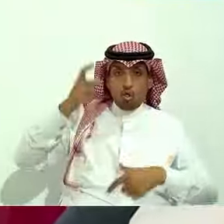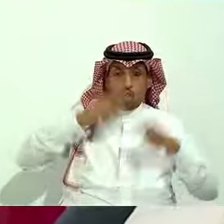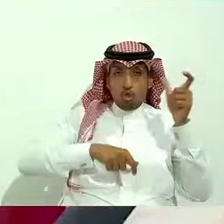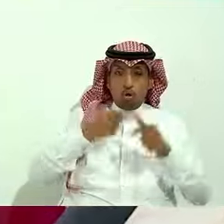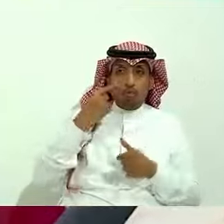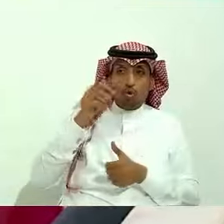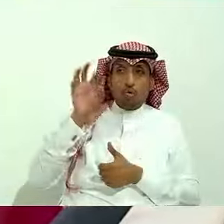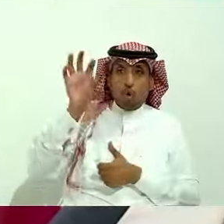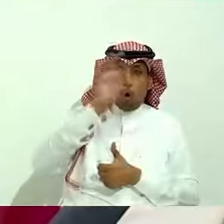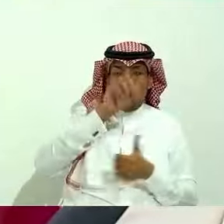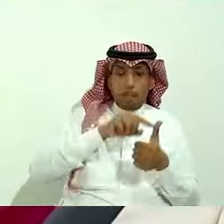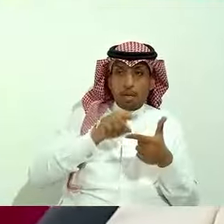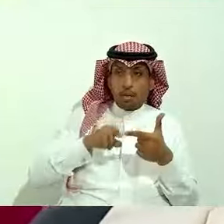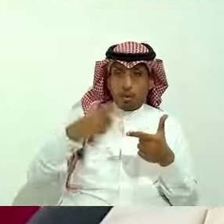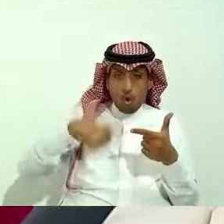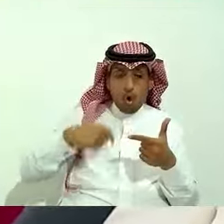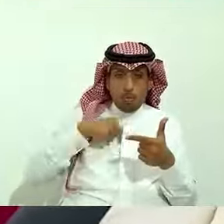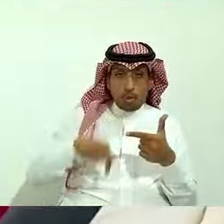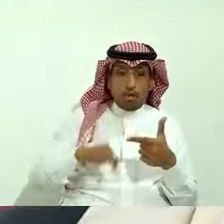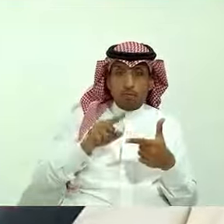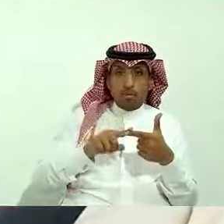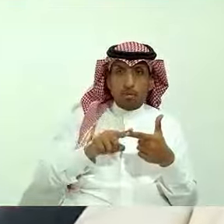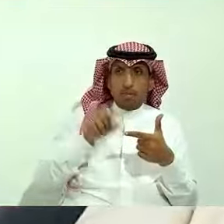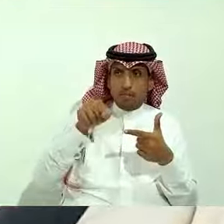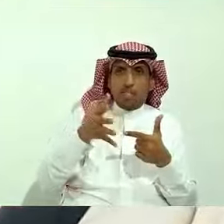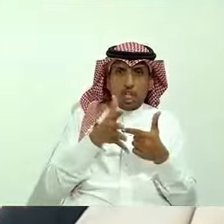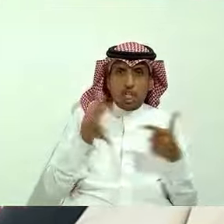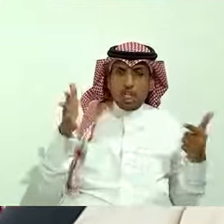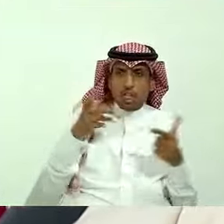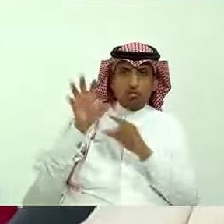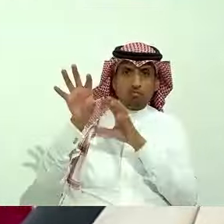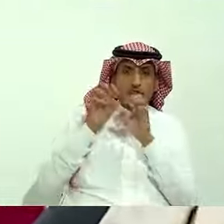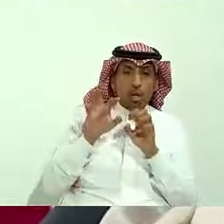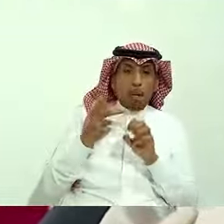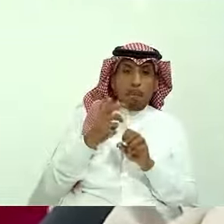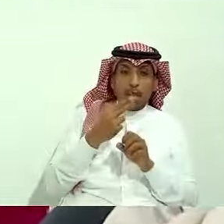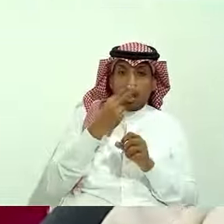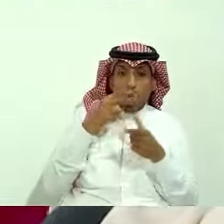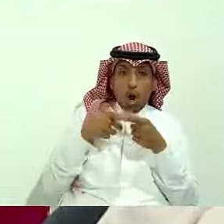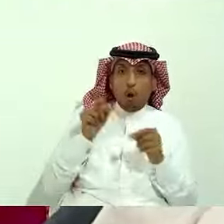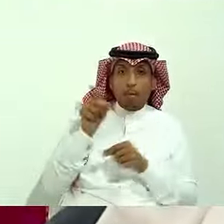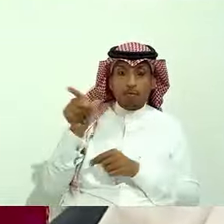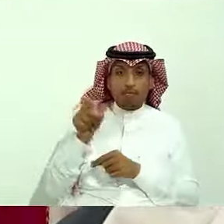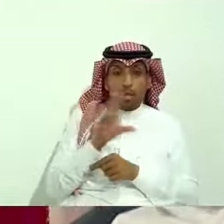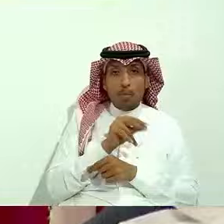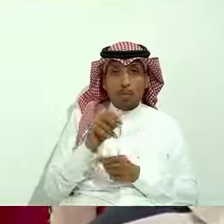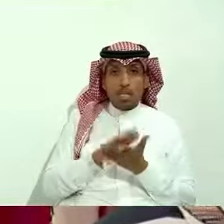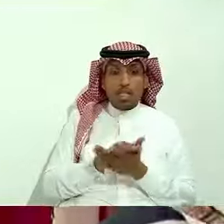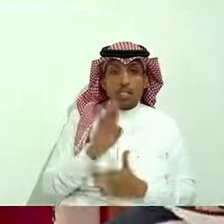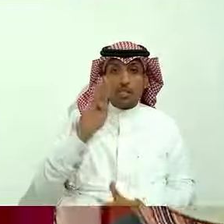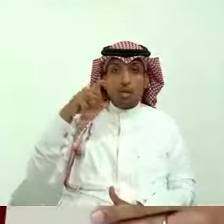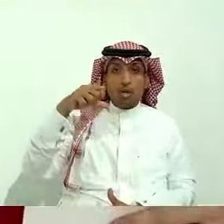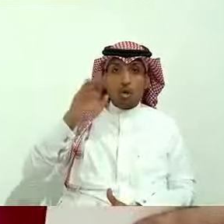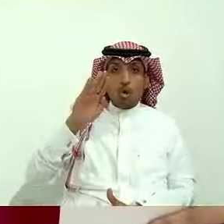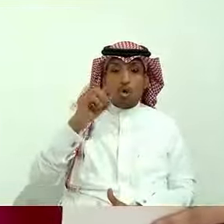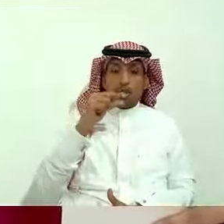لو تروحين الفاشن اللي إحنا نلبسه اليوم، تلقين كثير منه مستوحى من إرثهم هم. مثلا الكورسيت ترى مستوحى